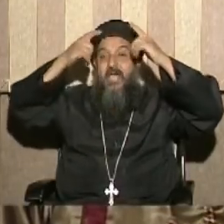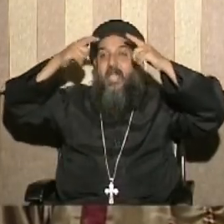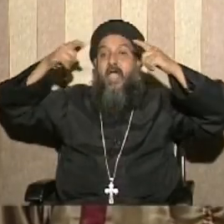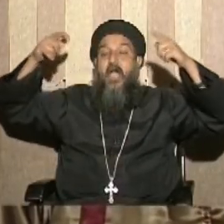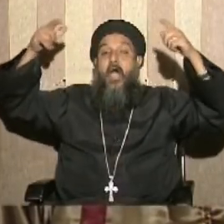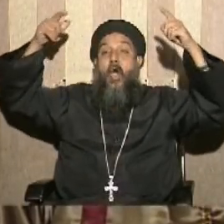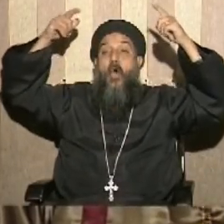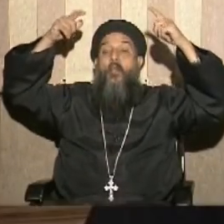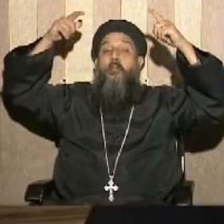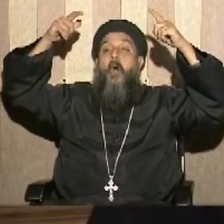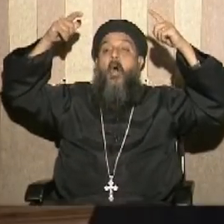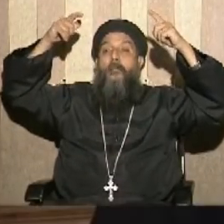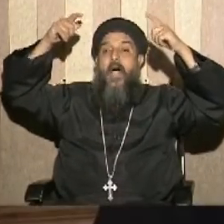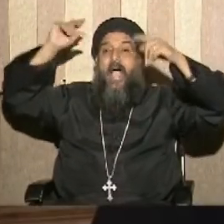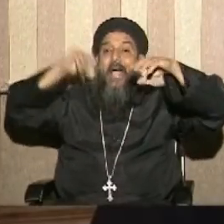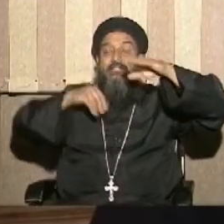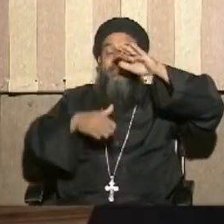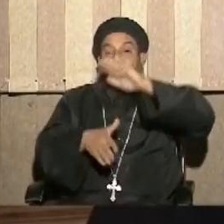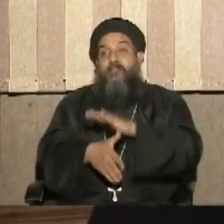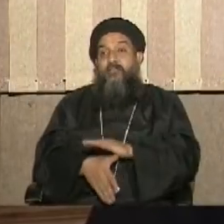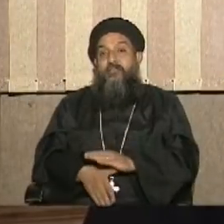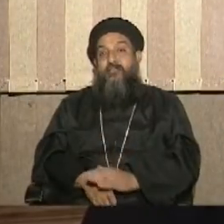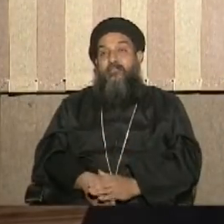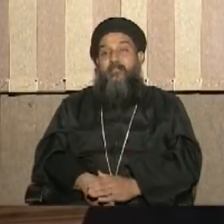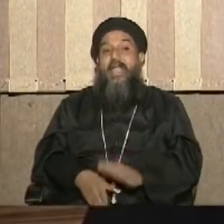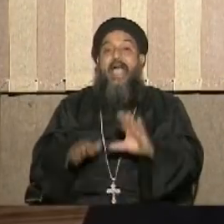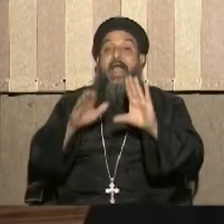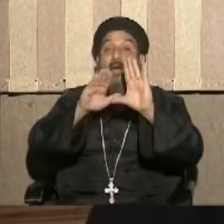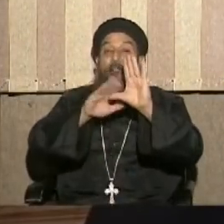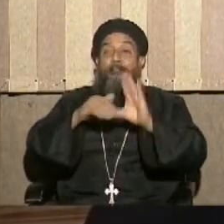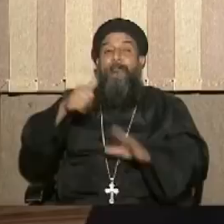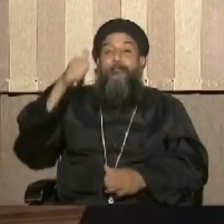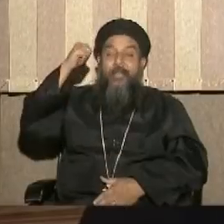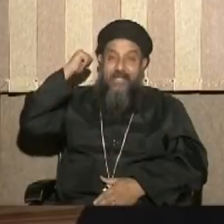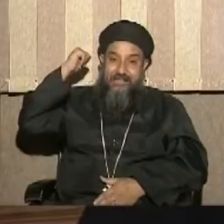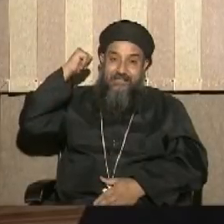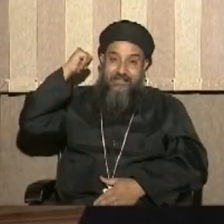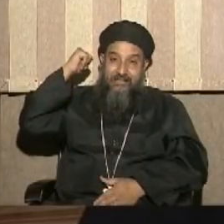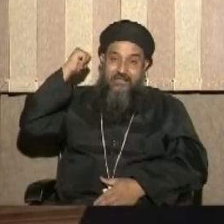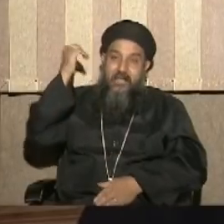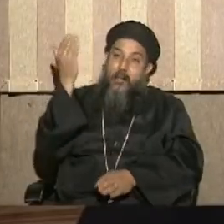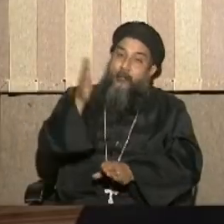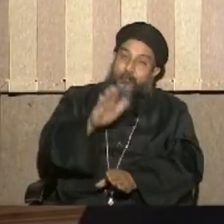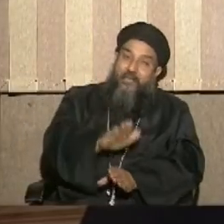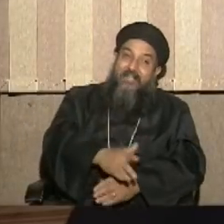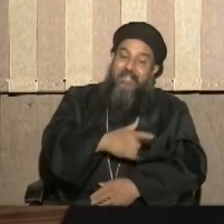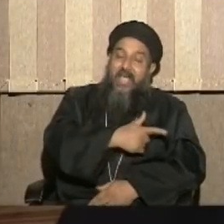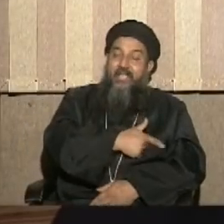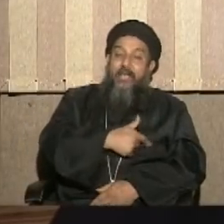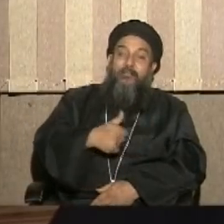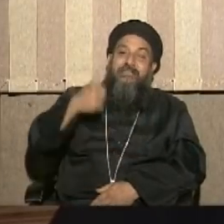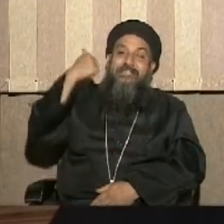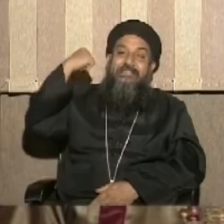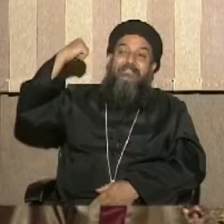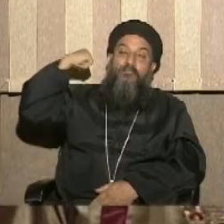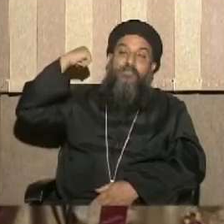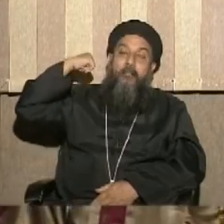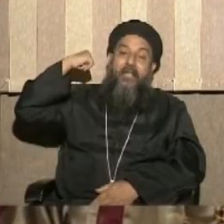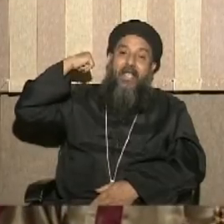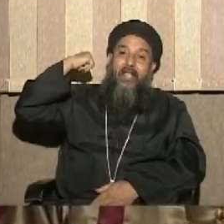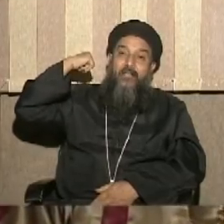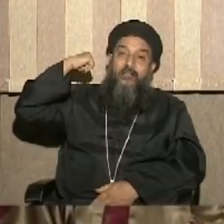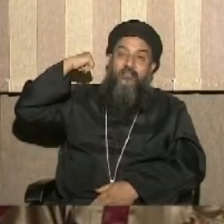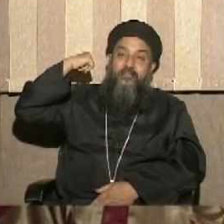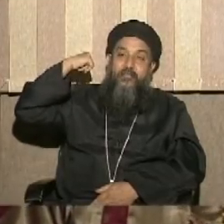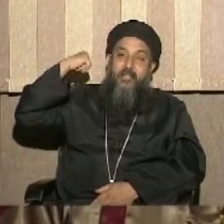وانتوا مرستم على مين؟ من ساعه ما مات ديموفيلوس واحنا من غير بطرك، وجلالتك عارف اللي حصل بعد كده.